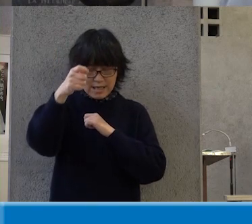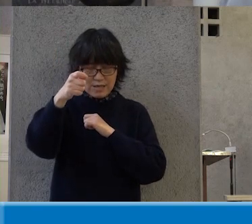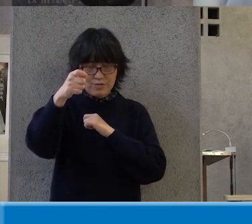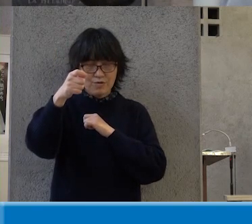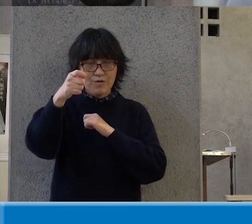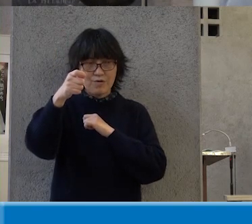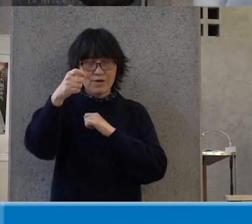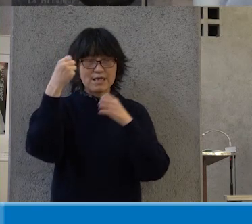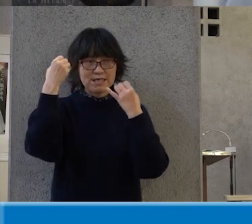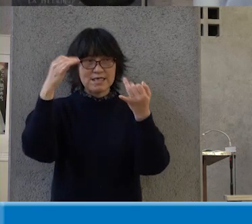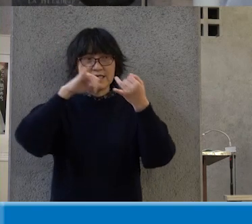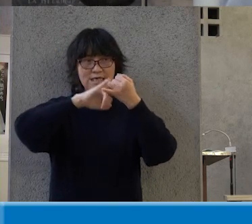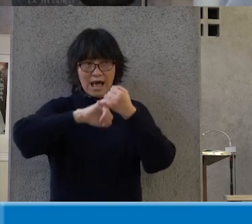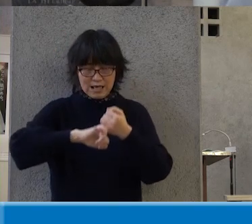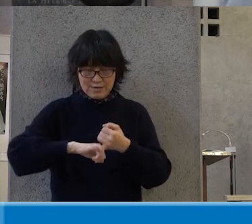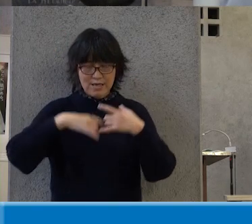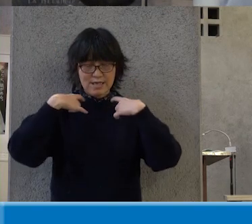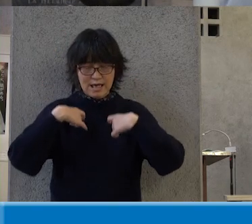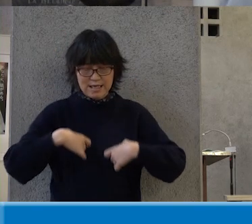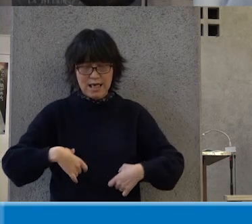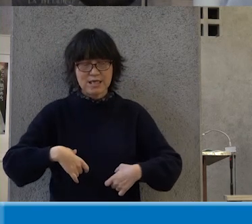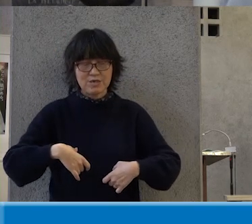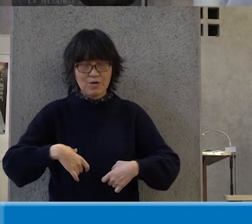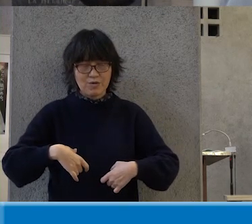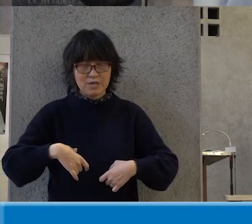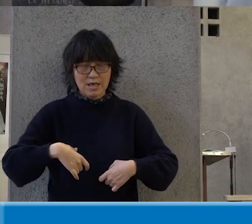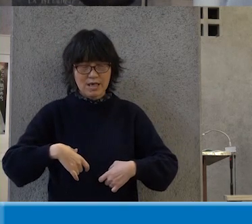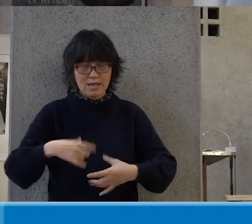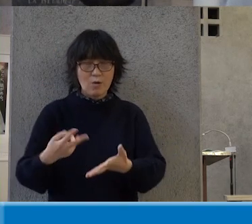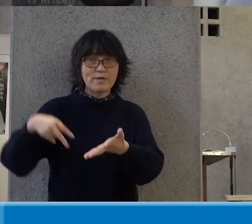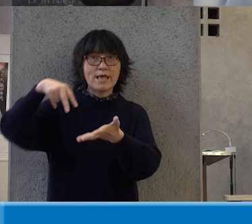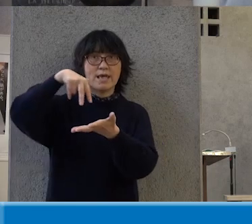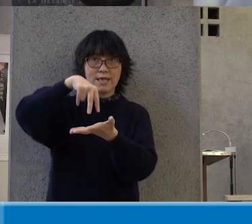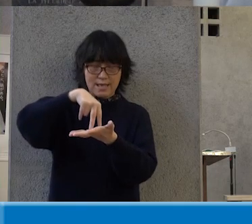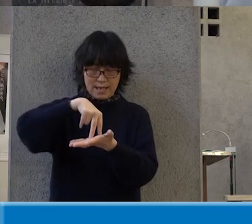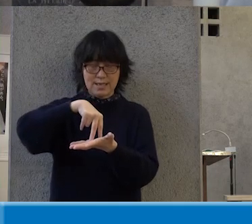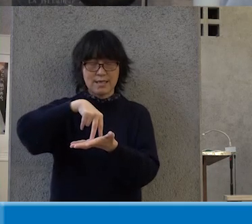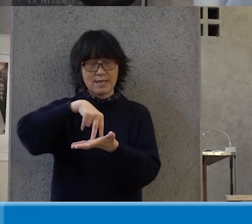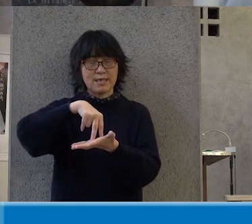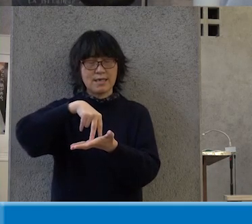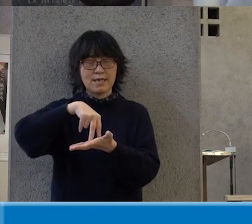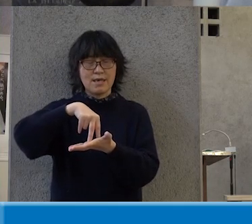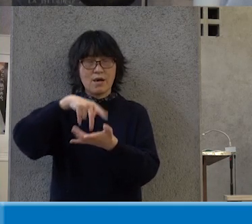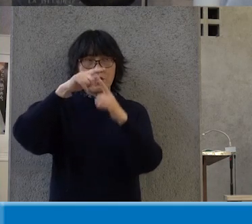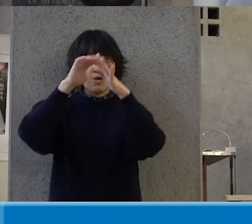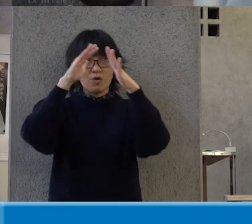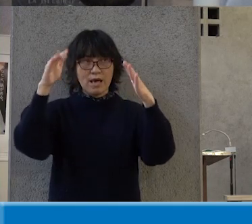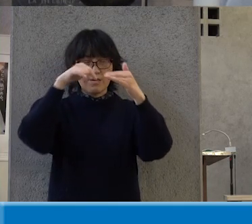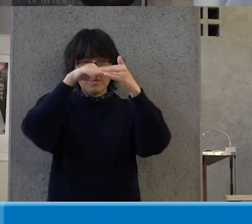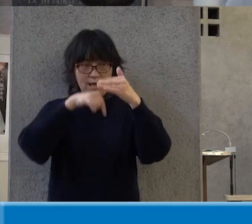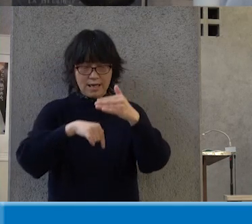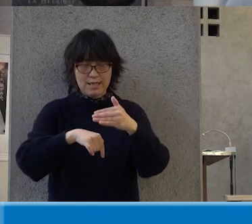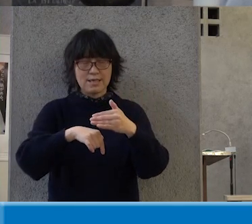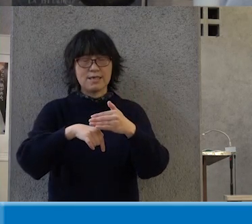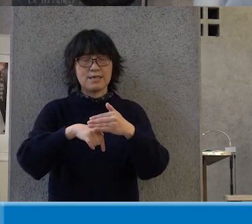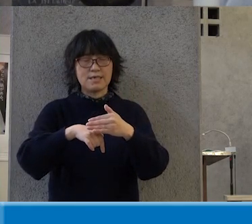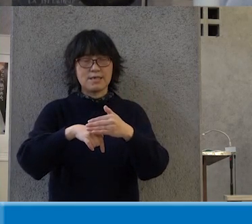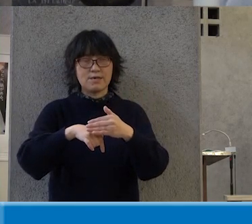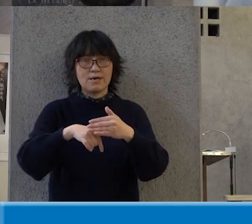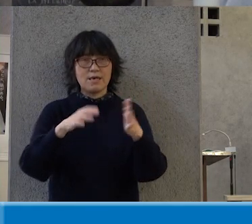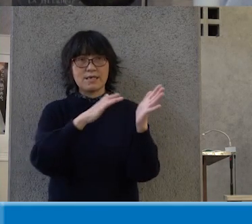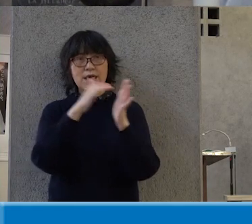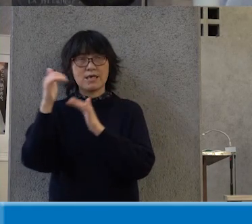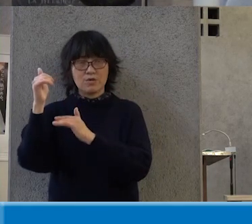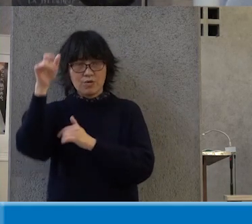新約の大祭司として御立てになり、教会の中に唯一